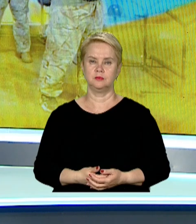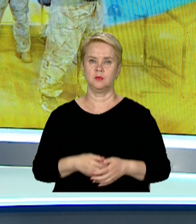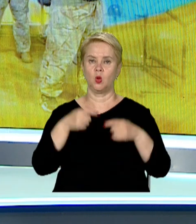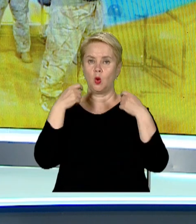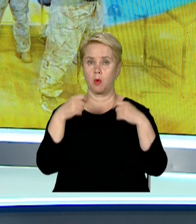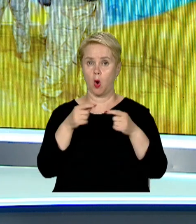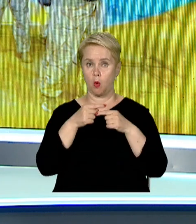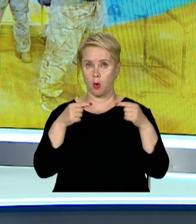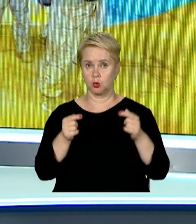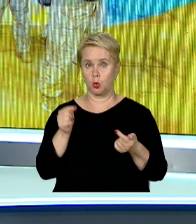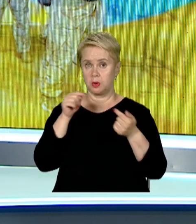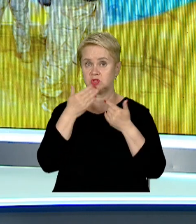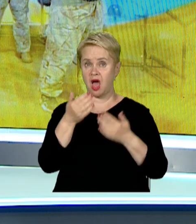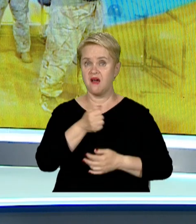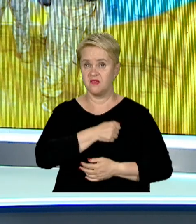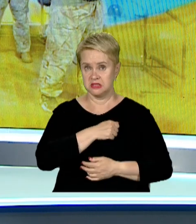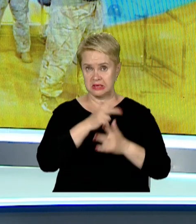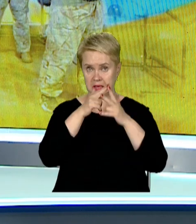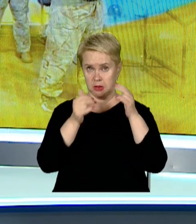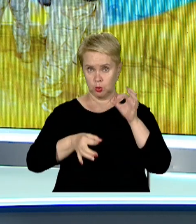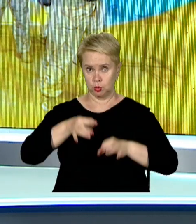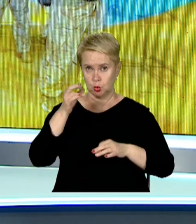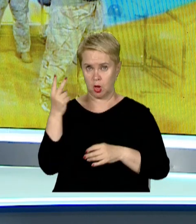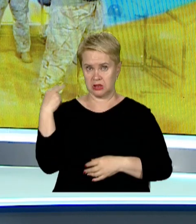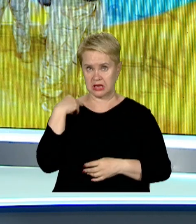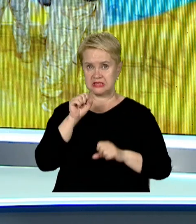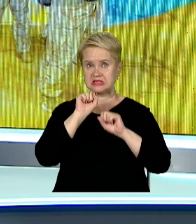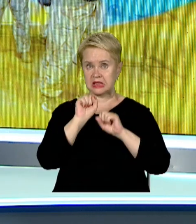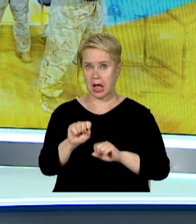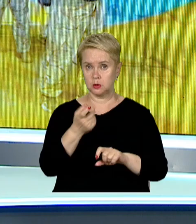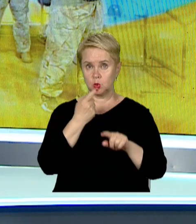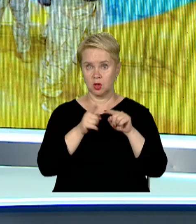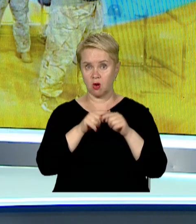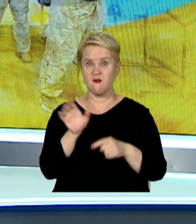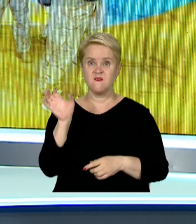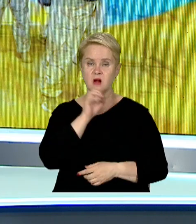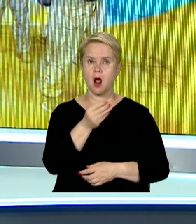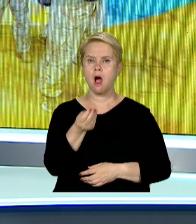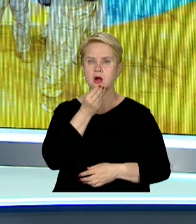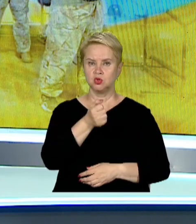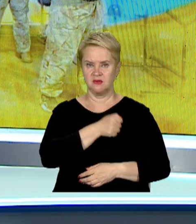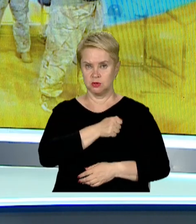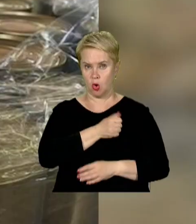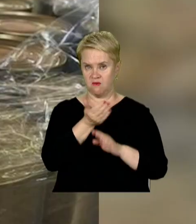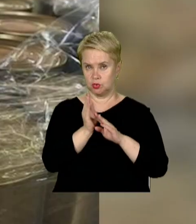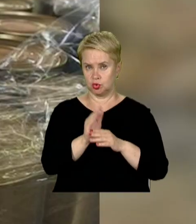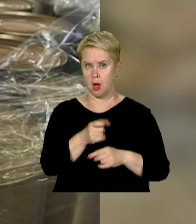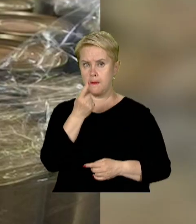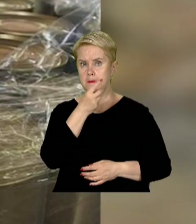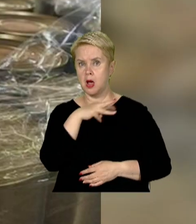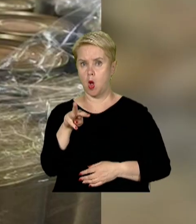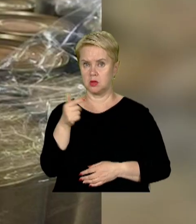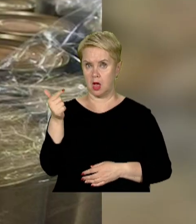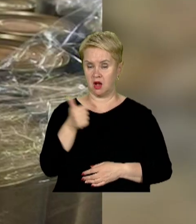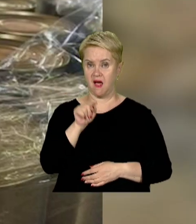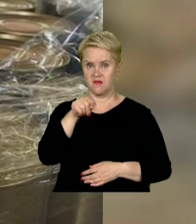продавав продукти, призначені для військових. У Дніпрі судитимуть начальника складу, який викрав харчі із військової частини на понад мільйон